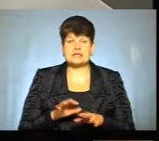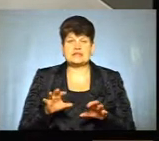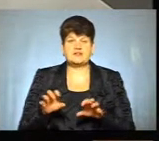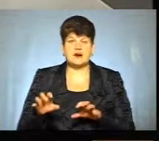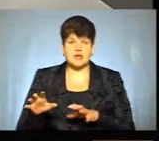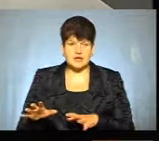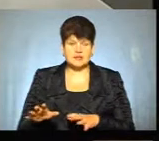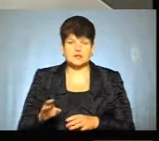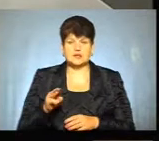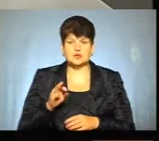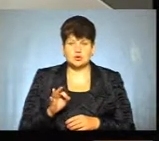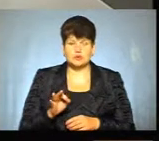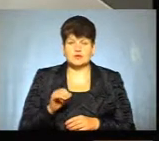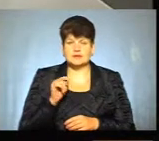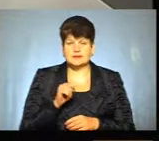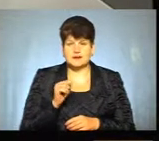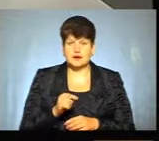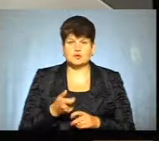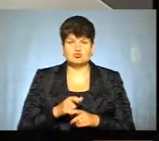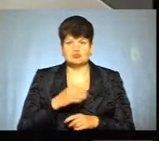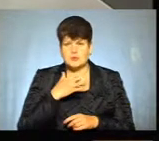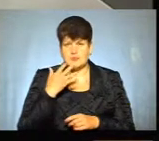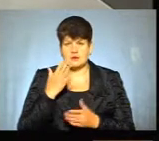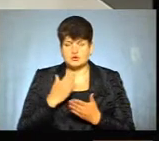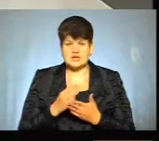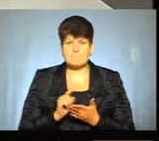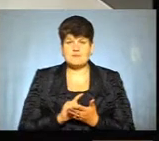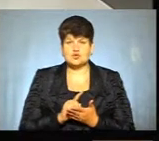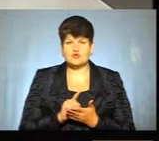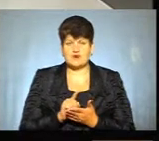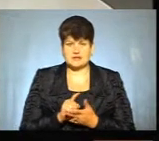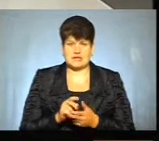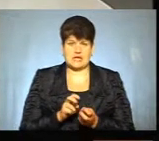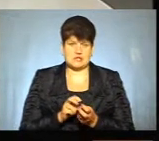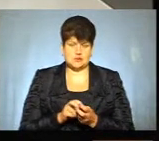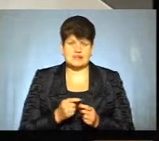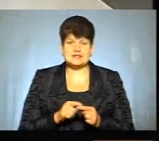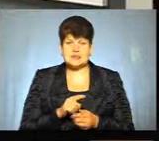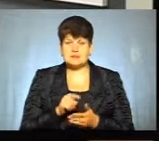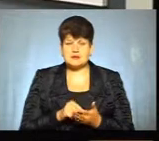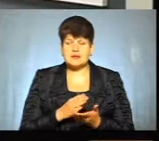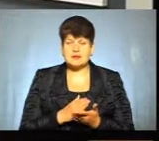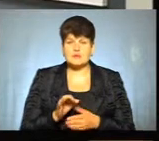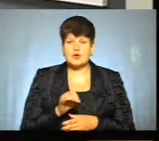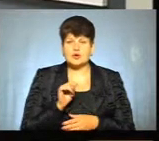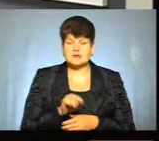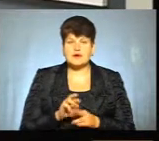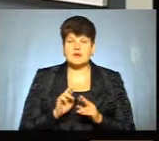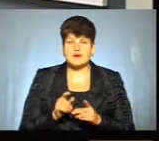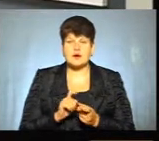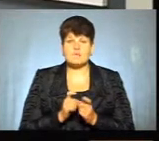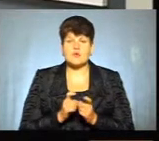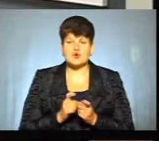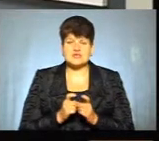тварини, то зазвичай там ми знаємо, що дуже багато є і мишовидних гризунів. Це, мабуть, питання стоїть про те, що яким чином боротися з